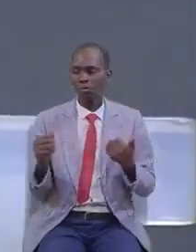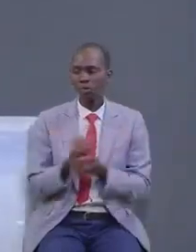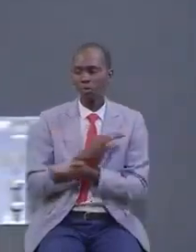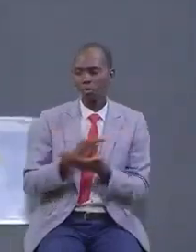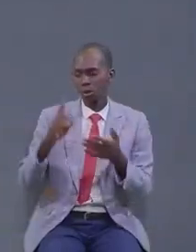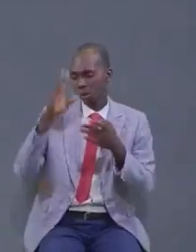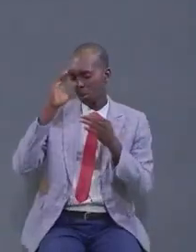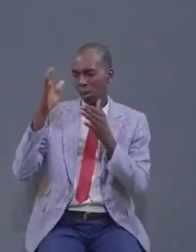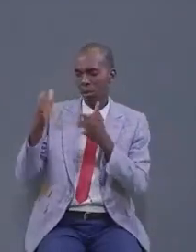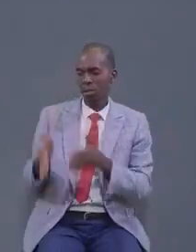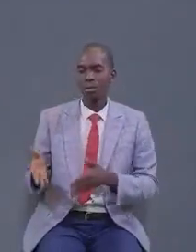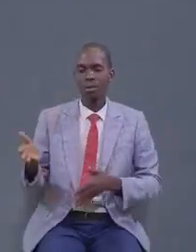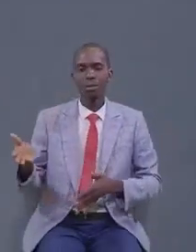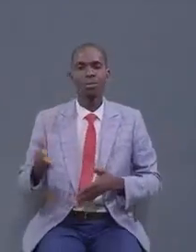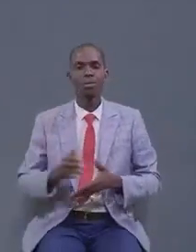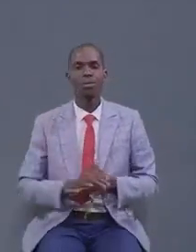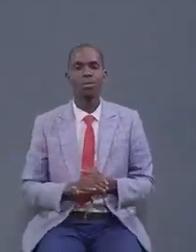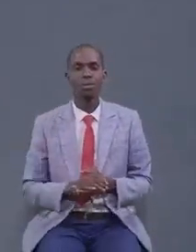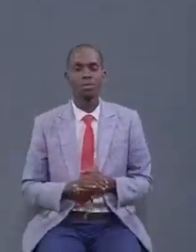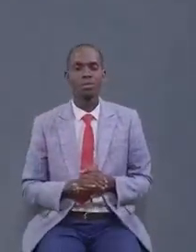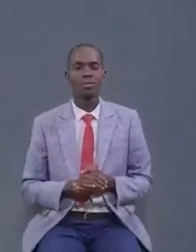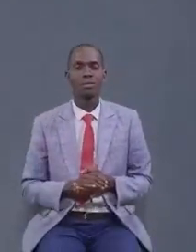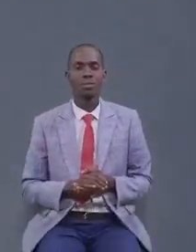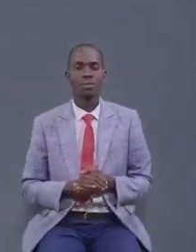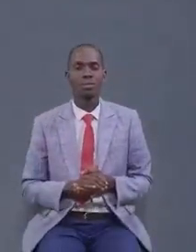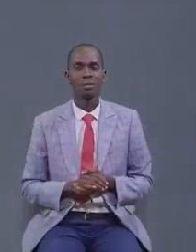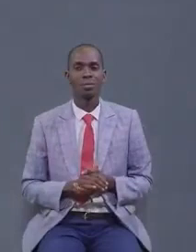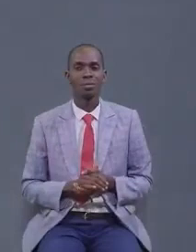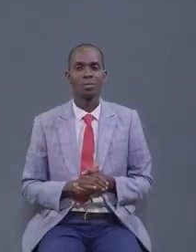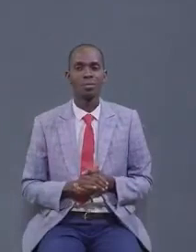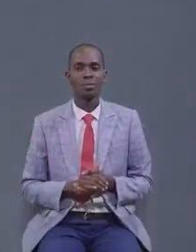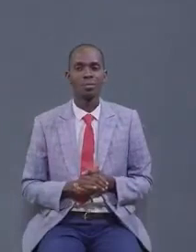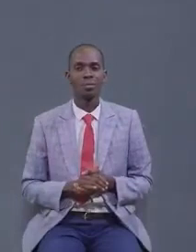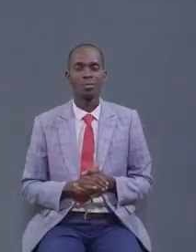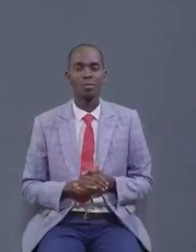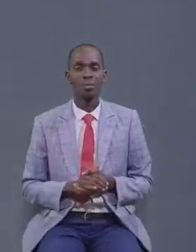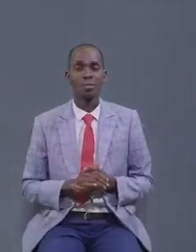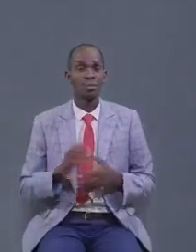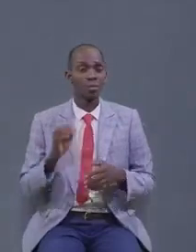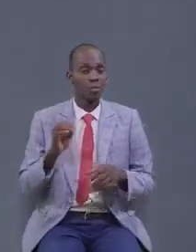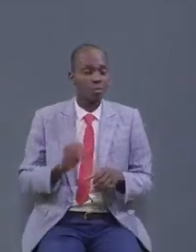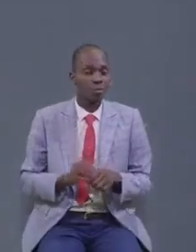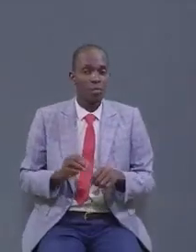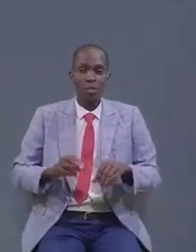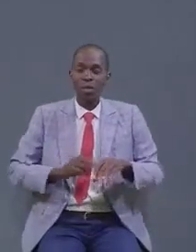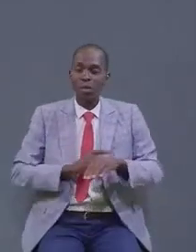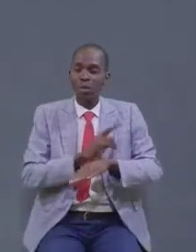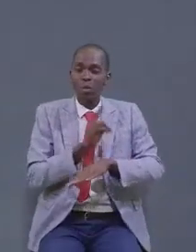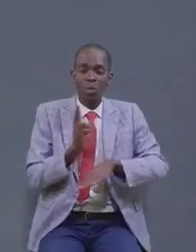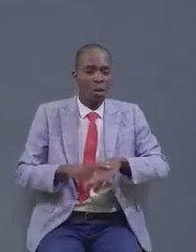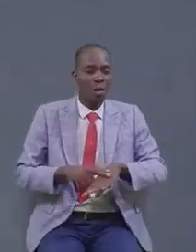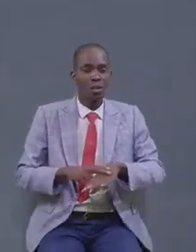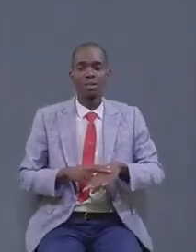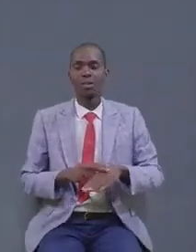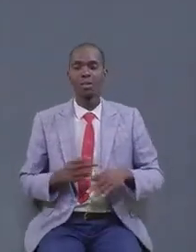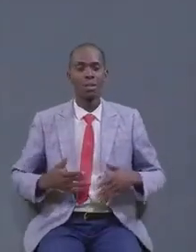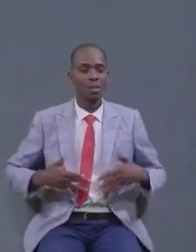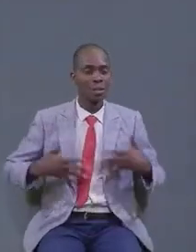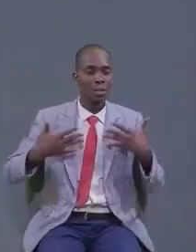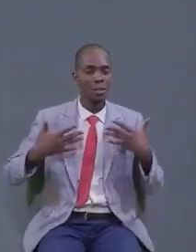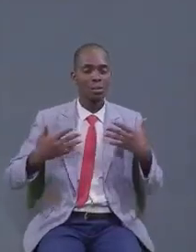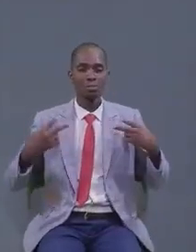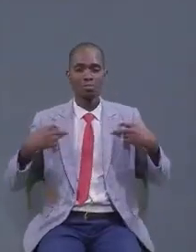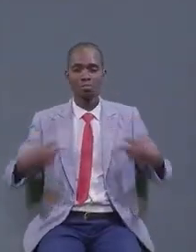గనుక పాడవుతుందంటే ఆ యొక్క స్త్రీ గాని పురుషుడు గాని వినాశనం అయిపోతారు. ఇన్ నార్మల్ నేచురల్ లైఫ్, ఫిజికల్ లైఫ్,